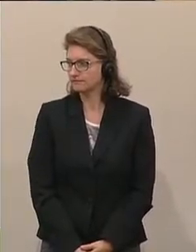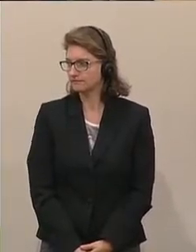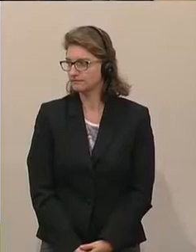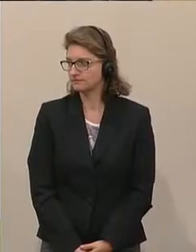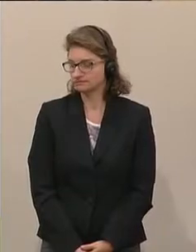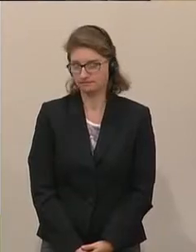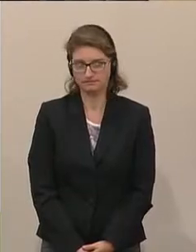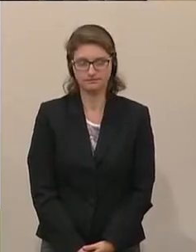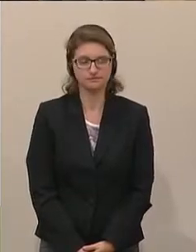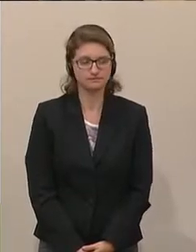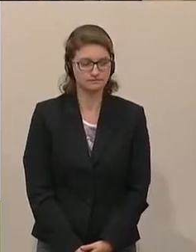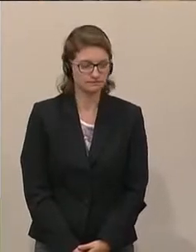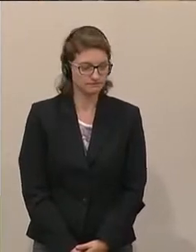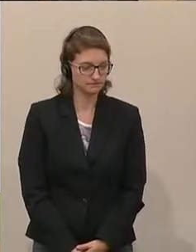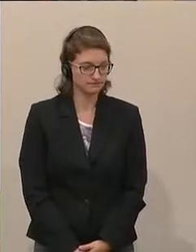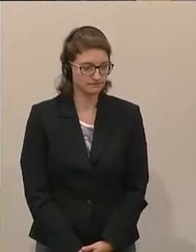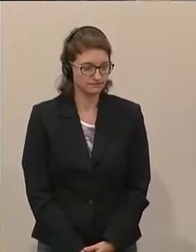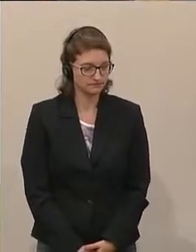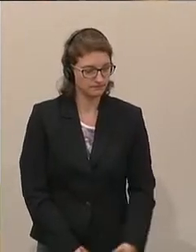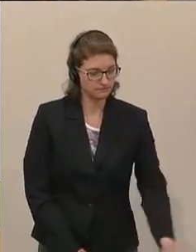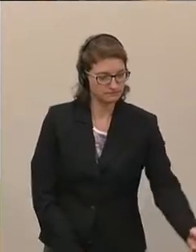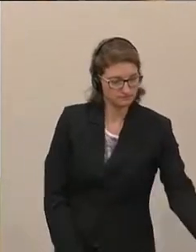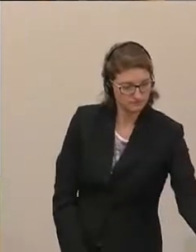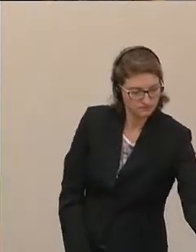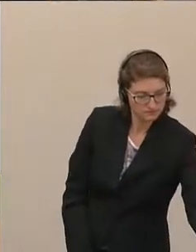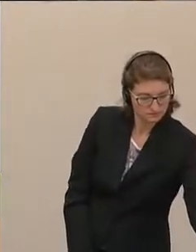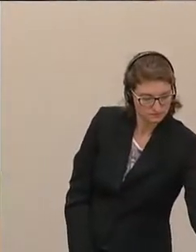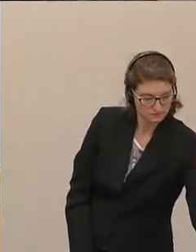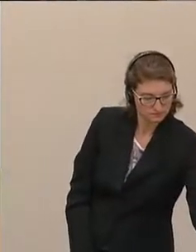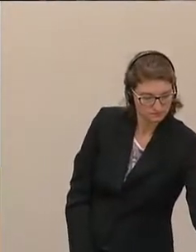Innenministers sei vollkommen korrekt gewesen. Meine sehr geehrten Damen und Herren,